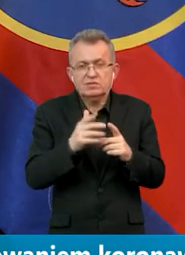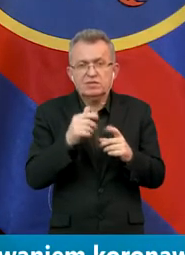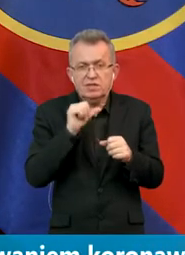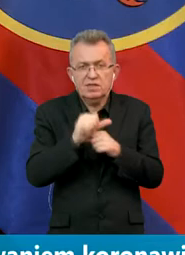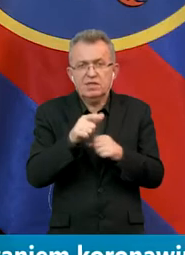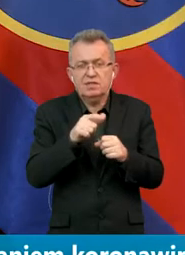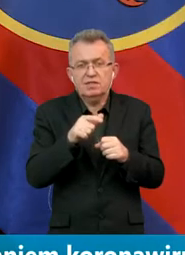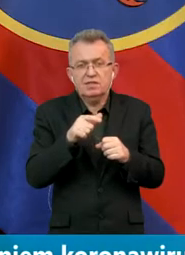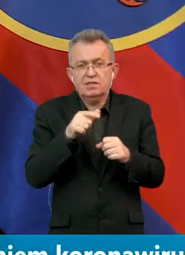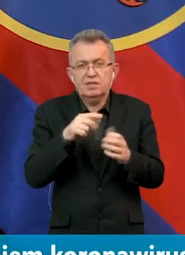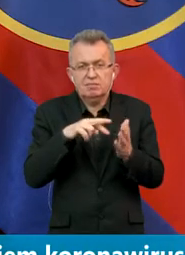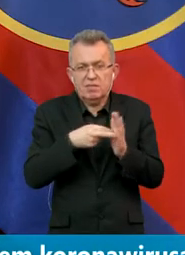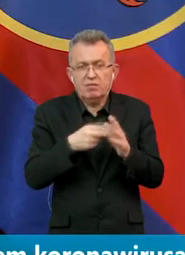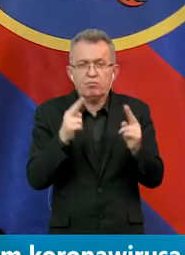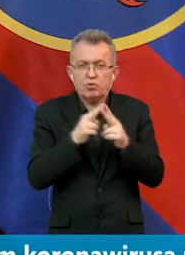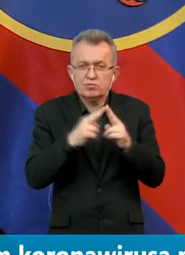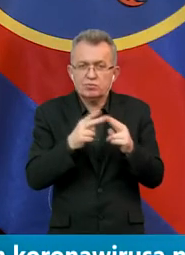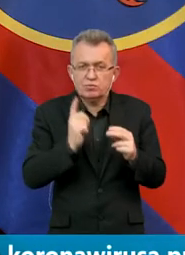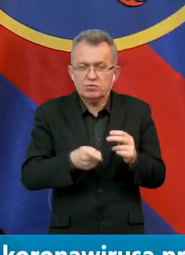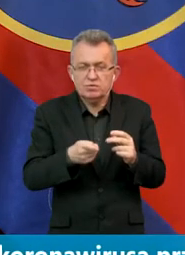też porozumienia z